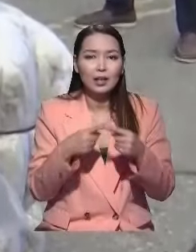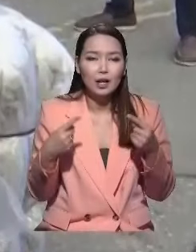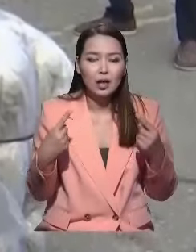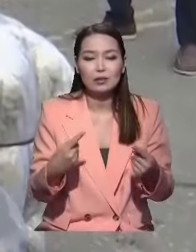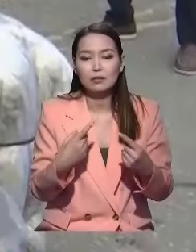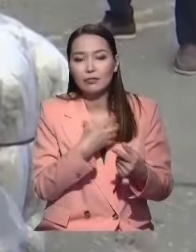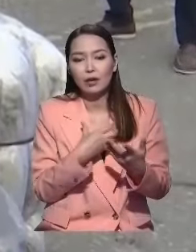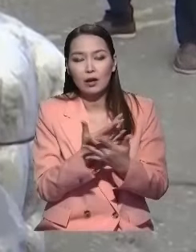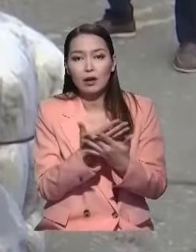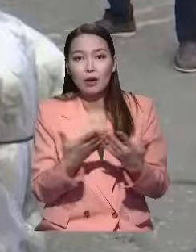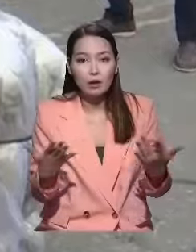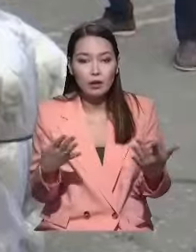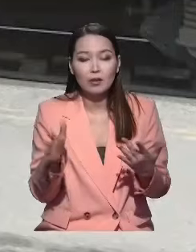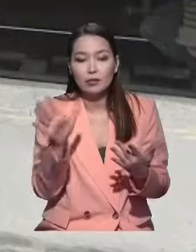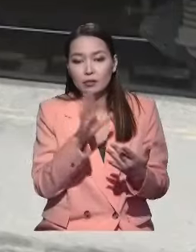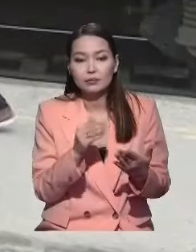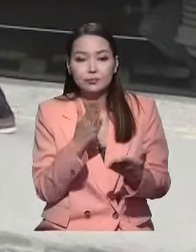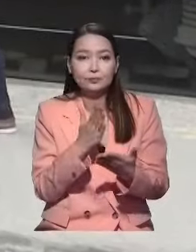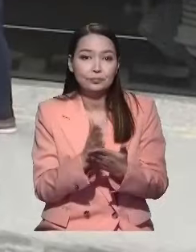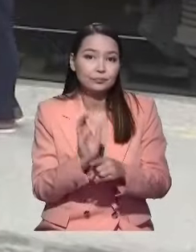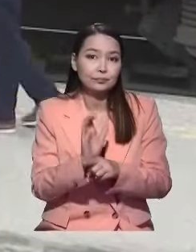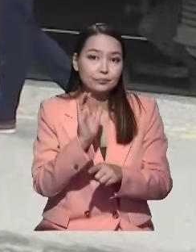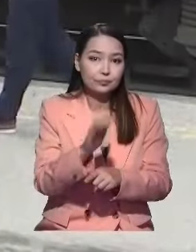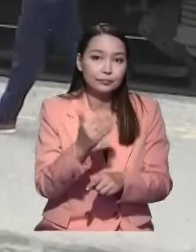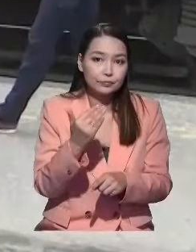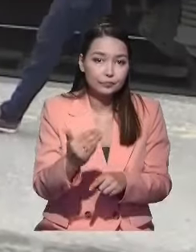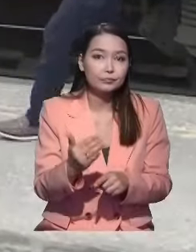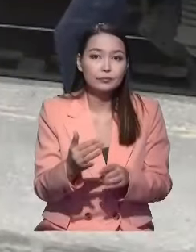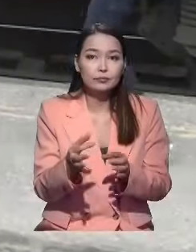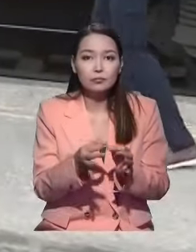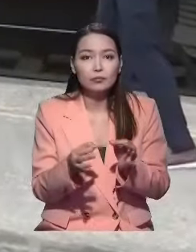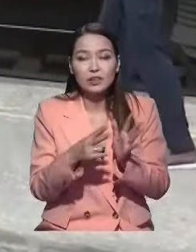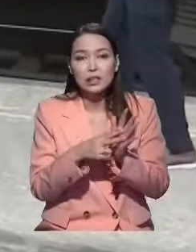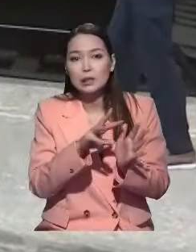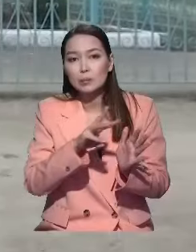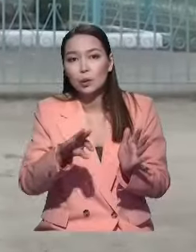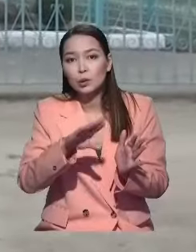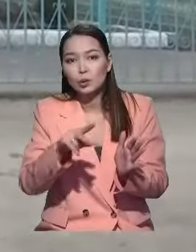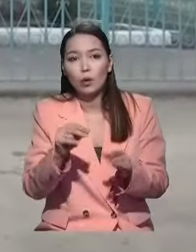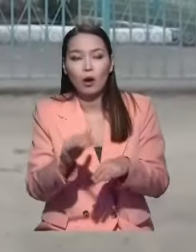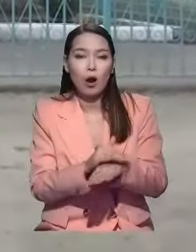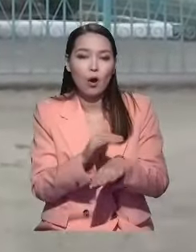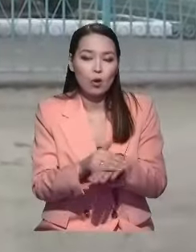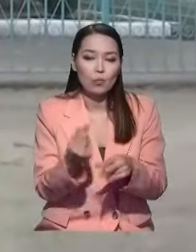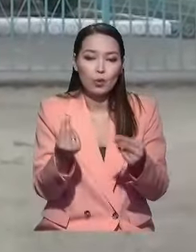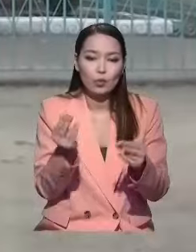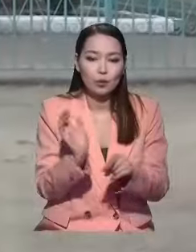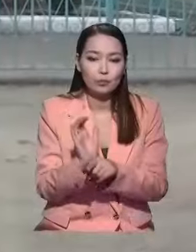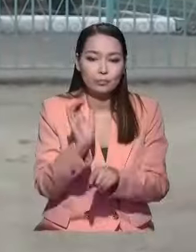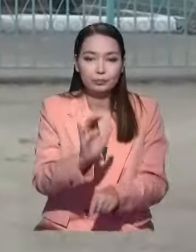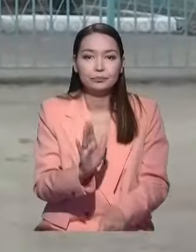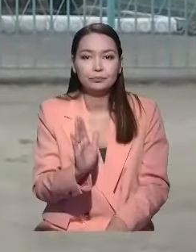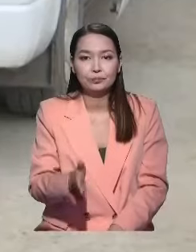кезекте қажетті заттар бар. Бұдан өзге өңір тұрғындарына 8 миллион теңге көлемінде қайырымдылық көмек